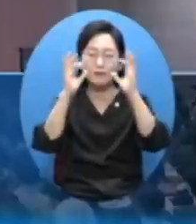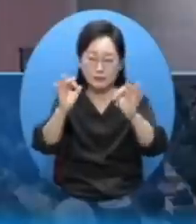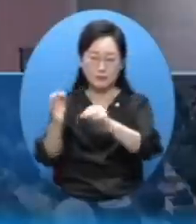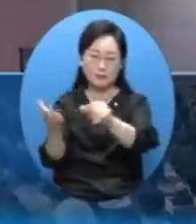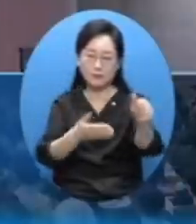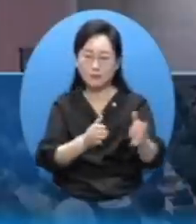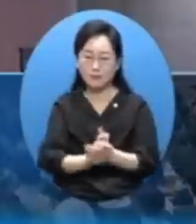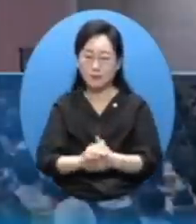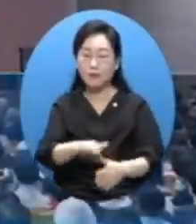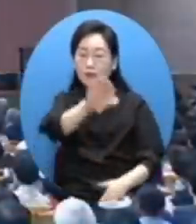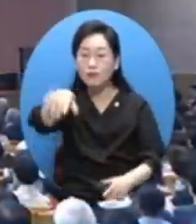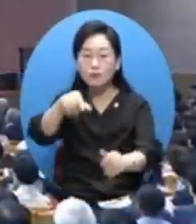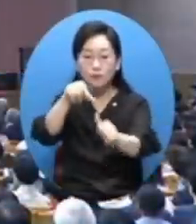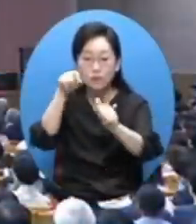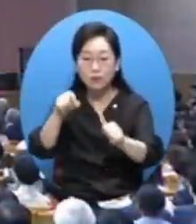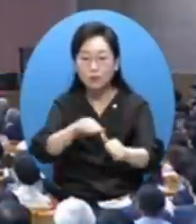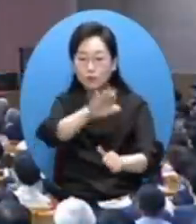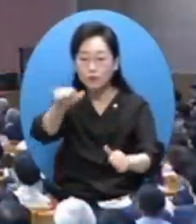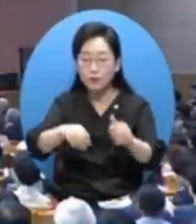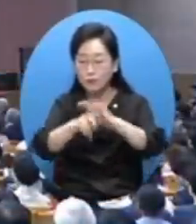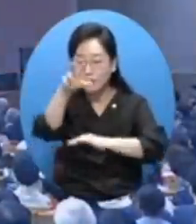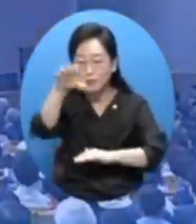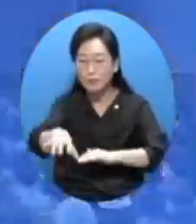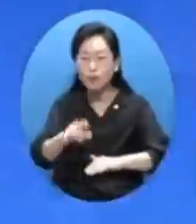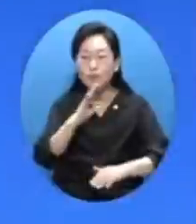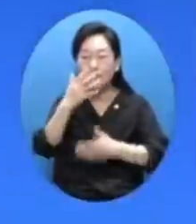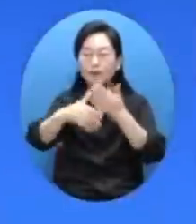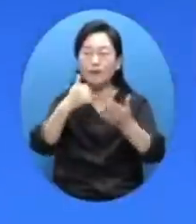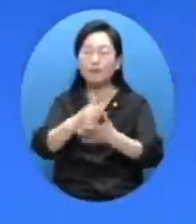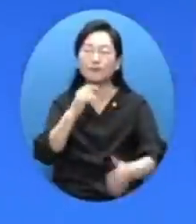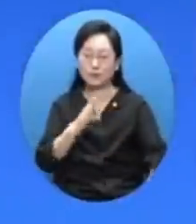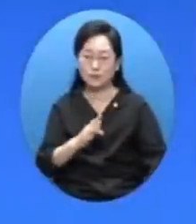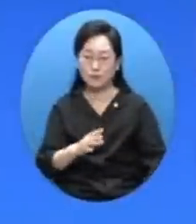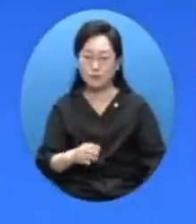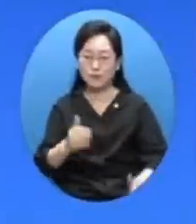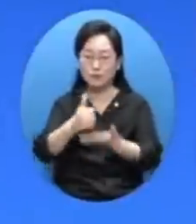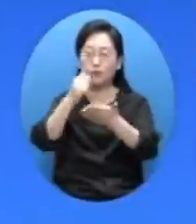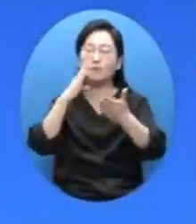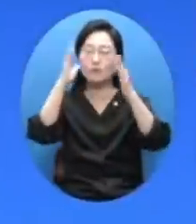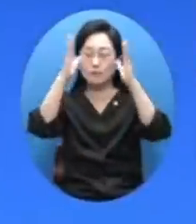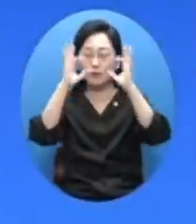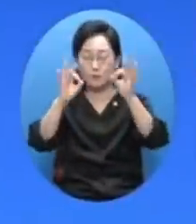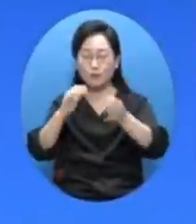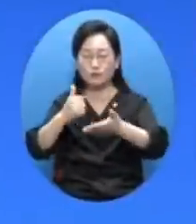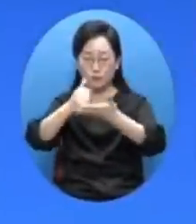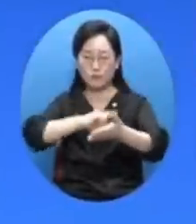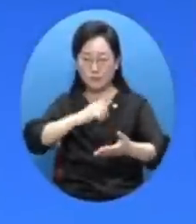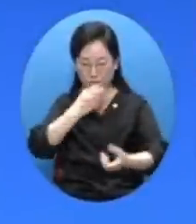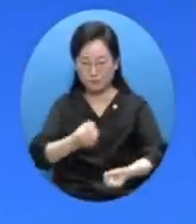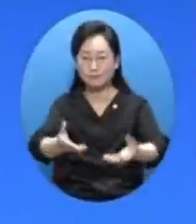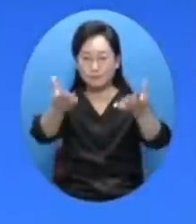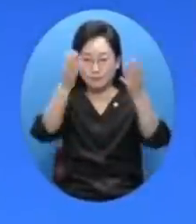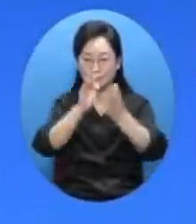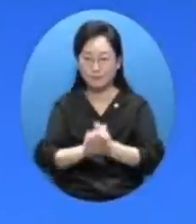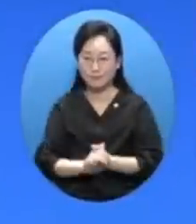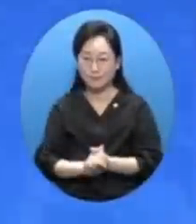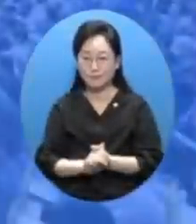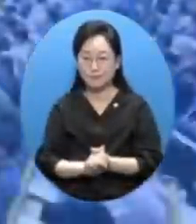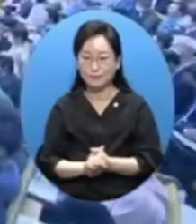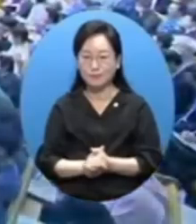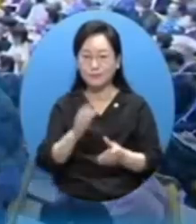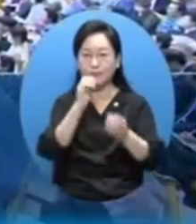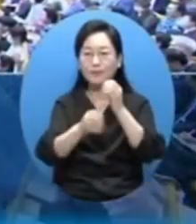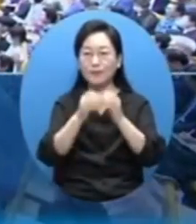우리의 구원은 우리의 유일한 피난자는 오직 주님 한 밖에 없습니다 주님만 바라보는 여러분 되시기를 주님으로 축원합니다